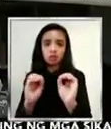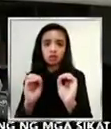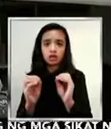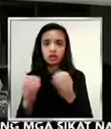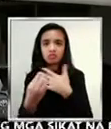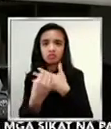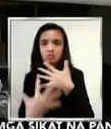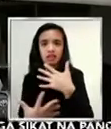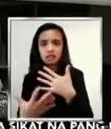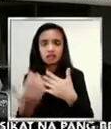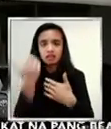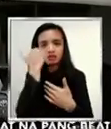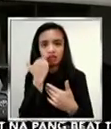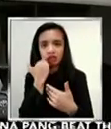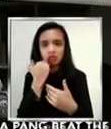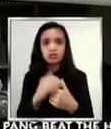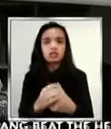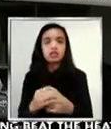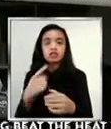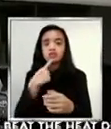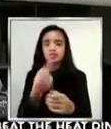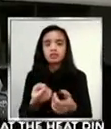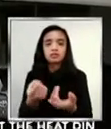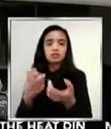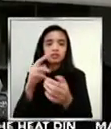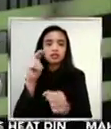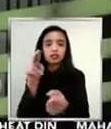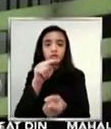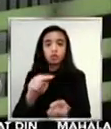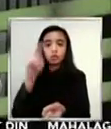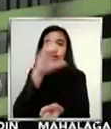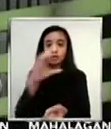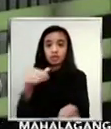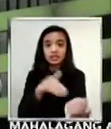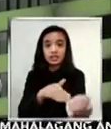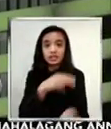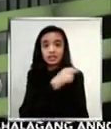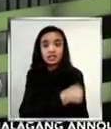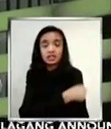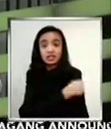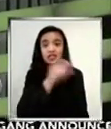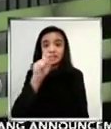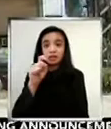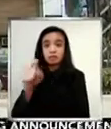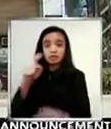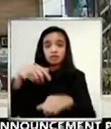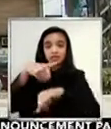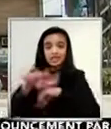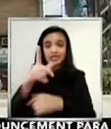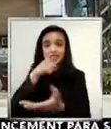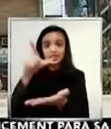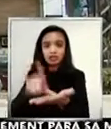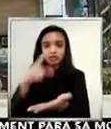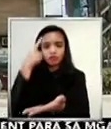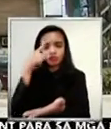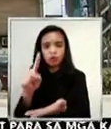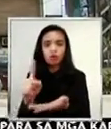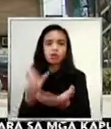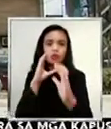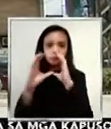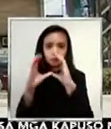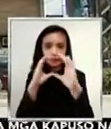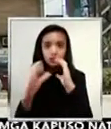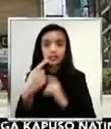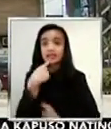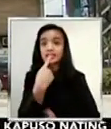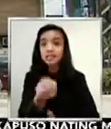ang North Caloocan Doctor's Hospital. Dapat daw magpadala muna ng sulat para sa panayam. Sabi ni John Christian, sunod nilang pinuntahan ang